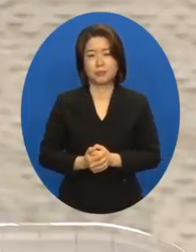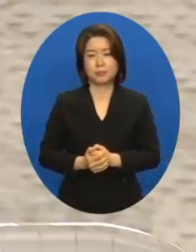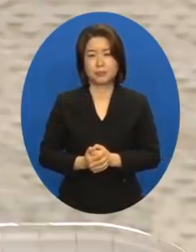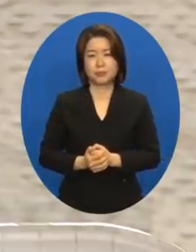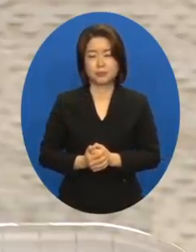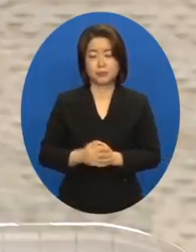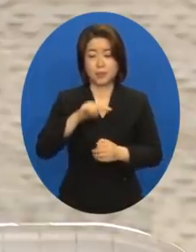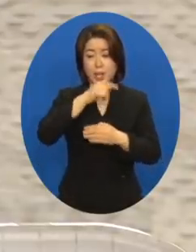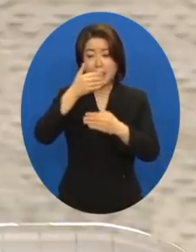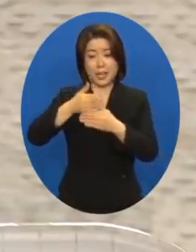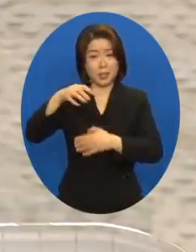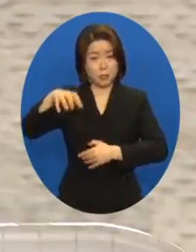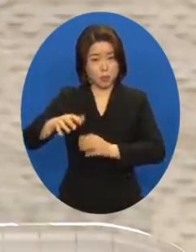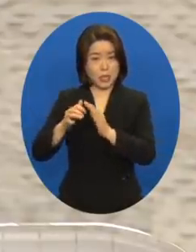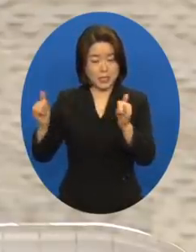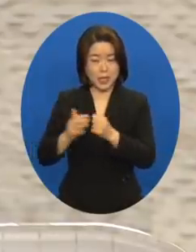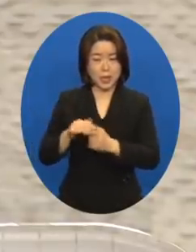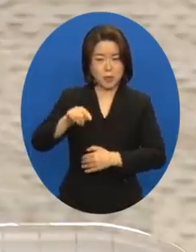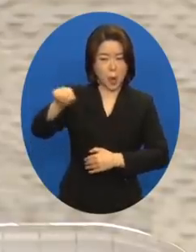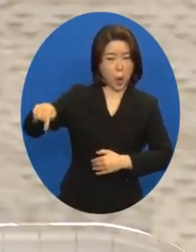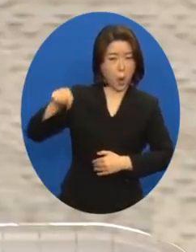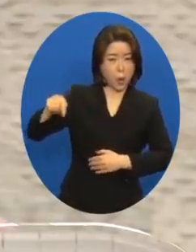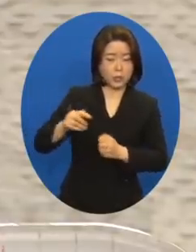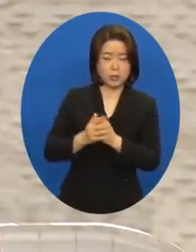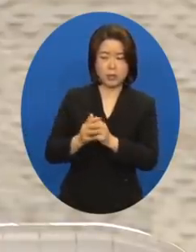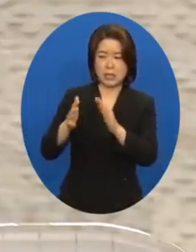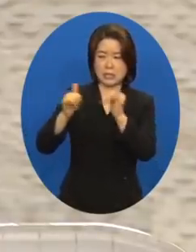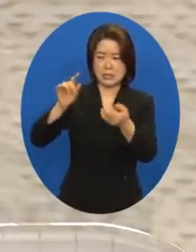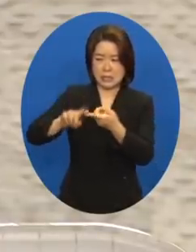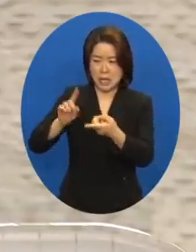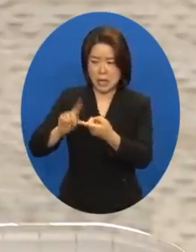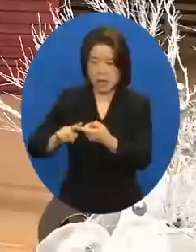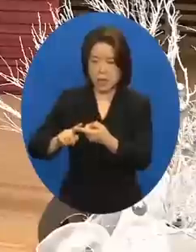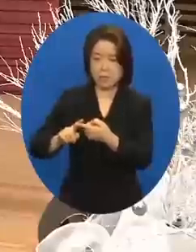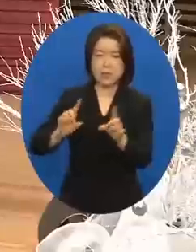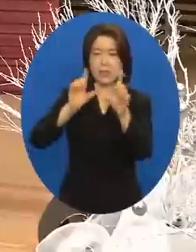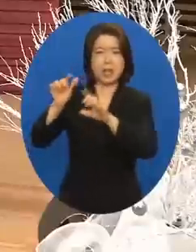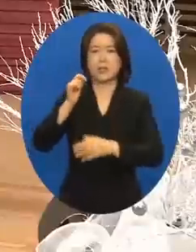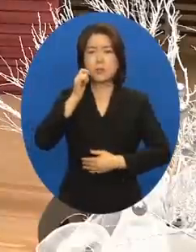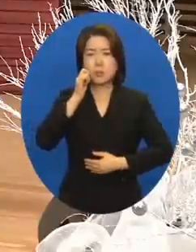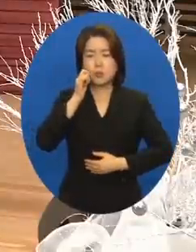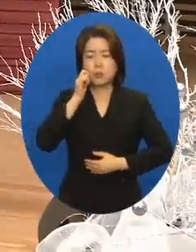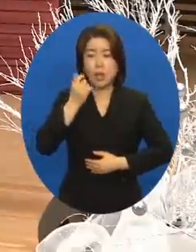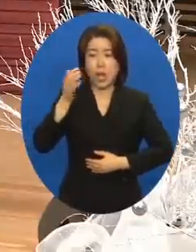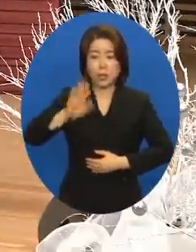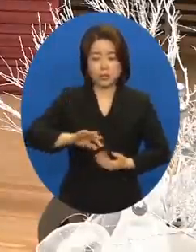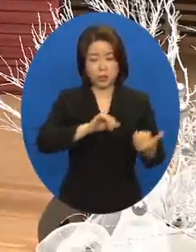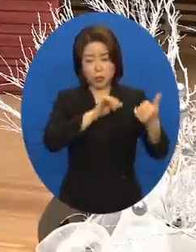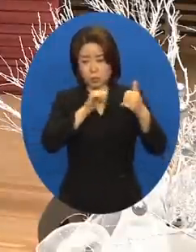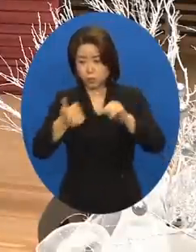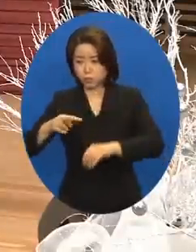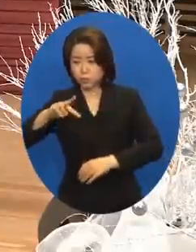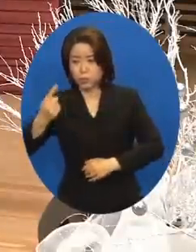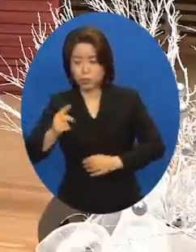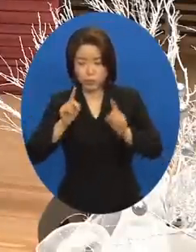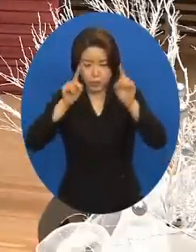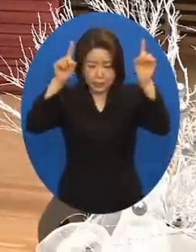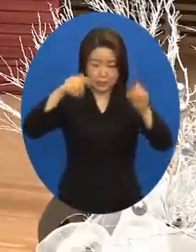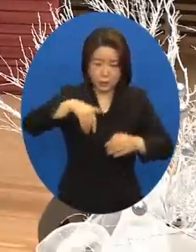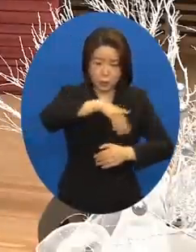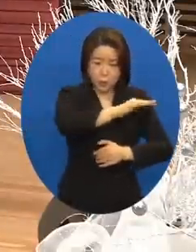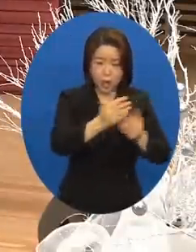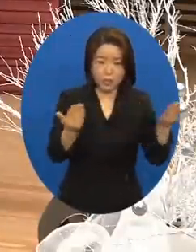북한 사람들은 그곳에서 사람답게 못샀는데 죽어서까지 지옥 가는 일 없게